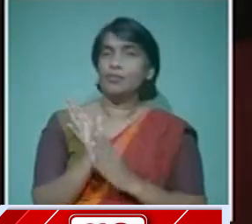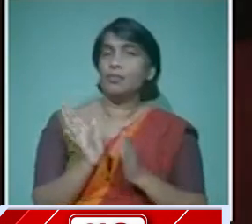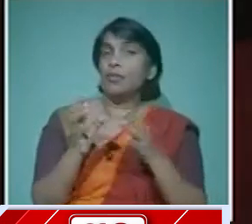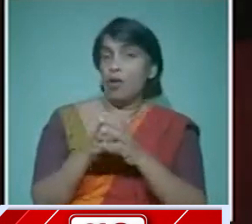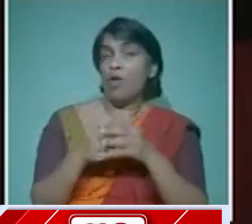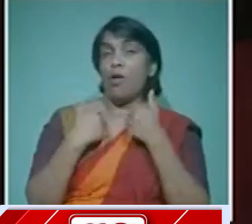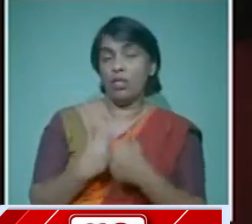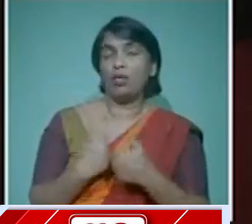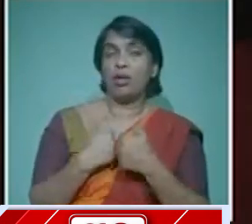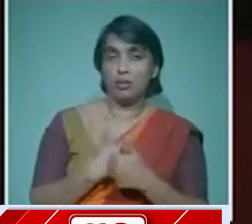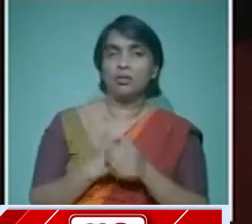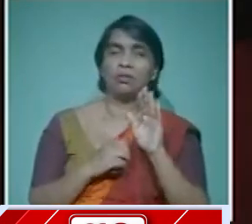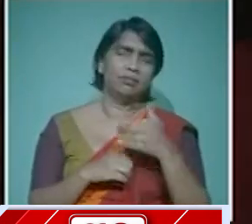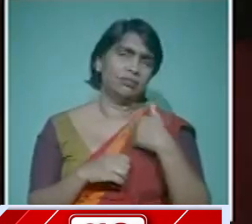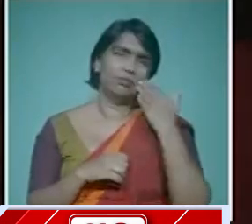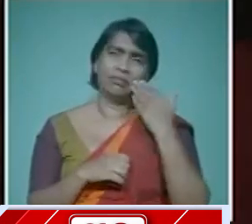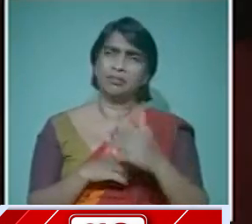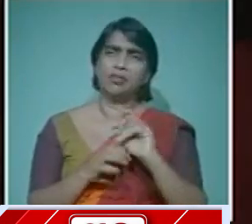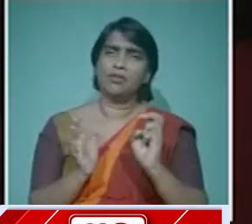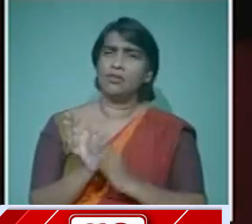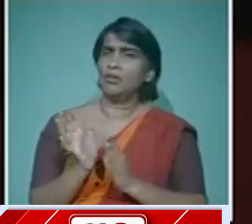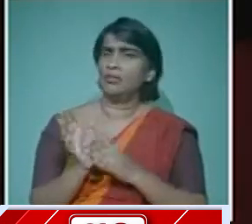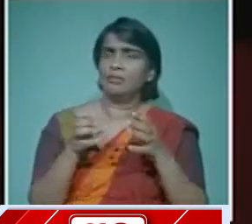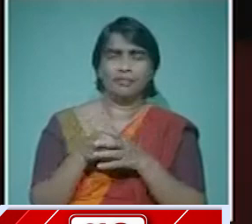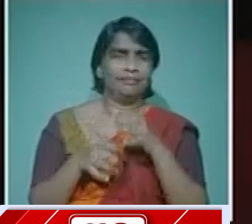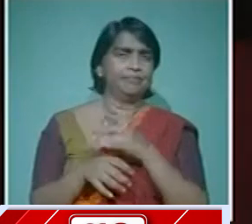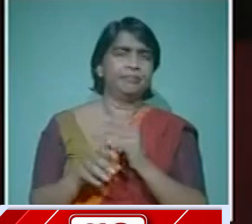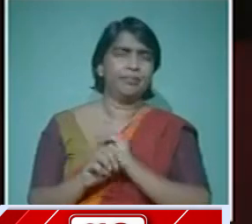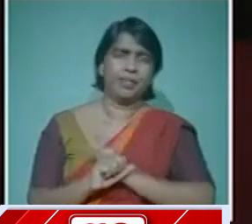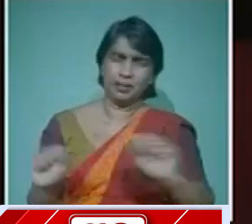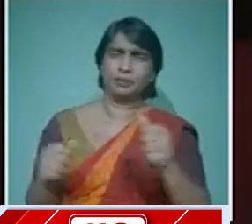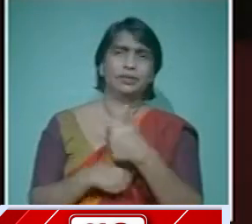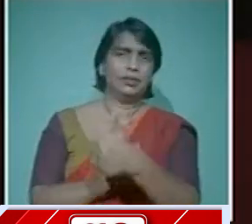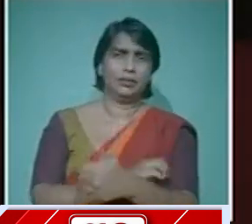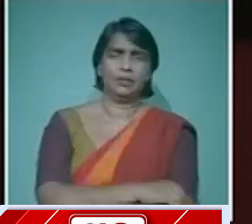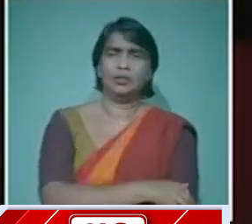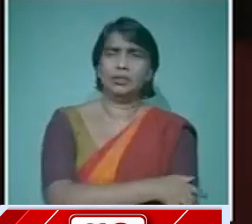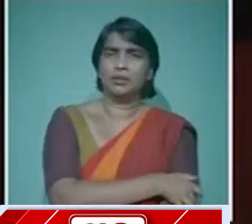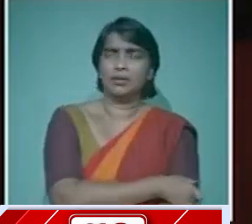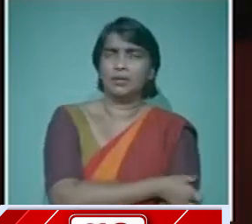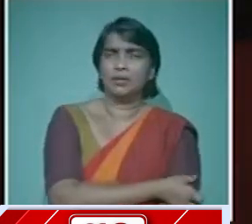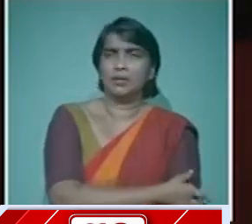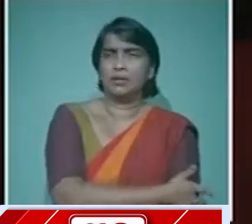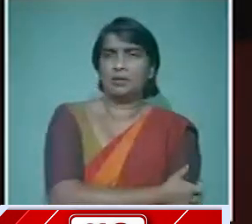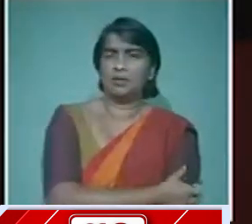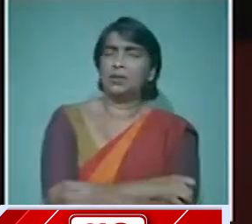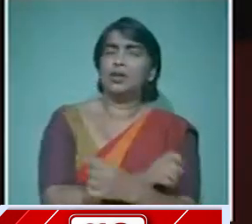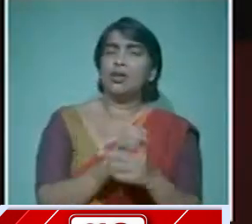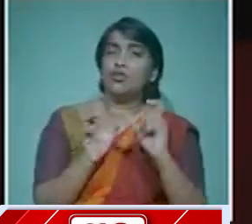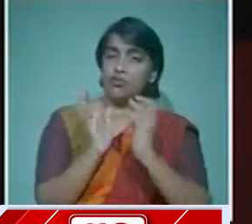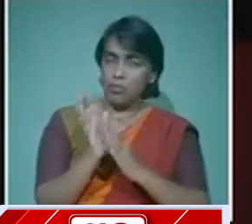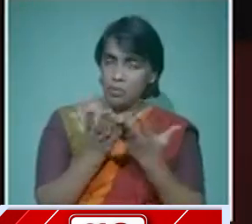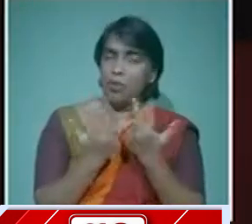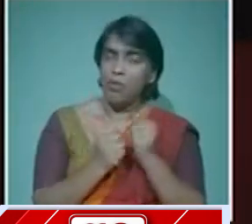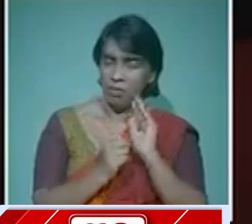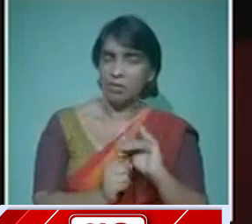නම් හොඳයි කියලා. හැබැයි මට නම් පේනවා මේ කොමිෂන් සභාව නම් නොතිබුණා නම් හොඳයි කියලා. කොමිෂන් සභාව තියෙන්න ඕන. සමහර